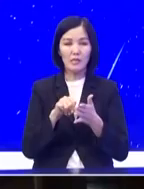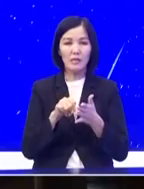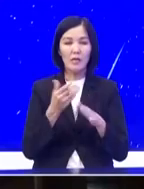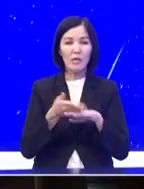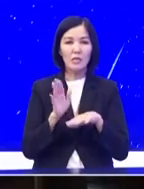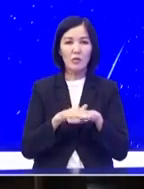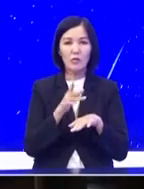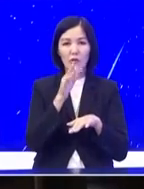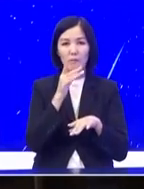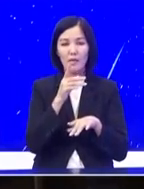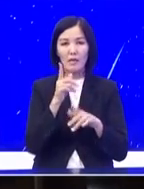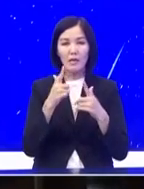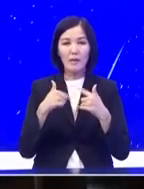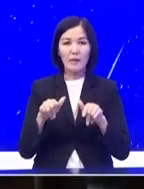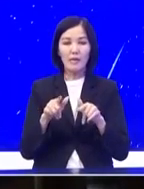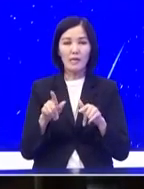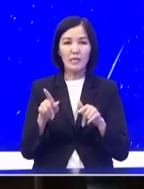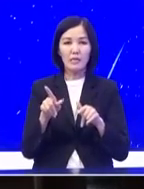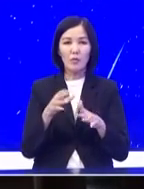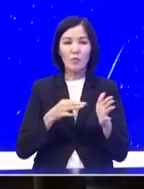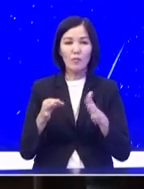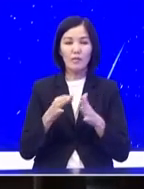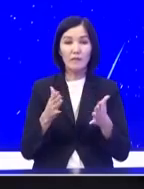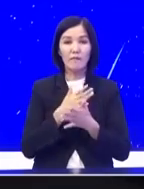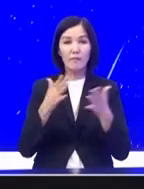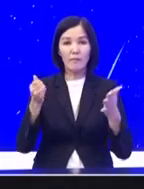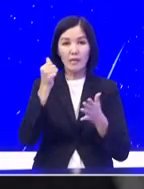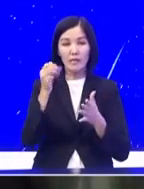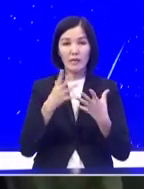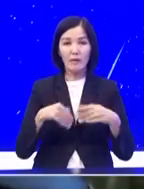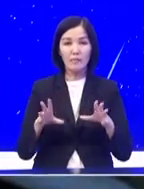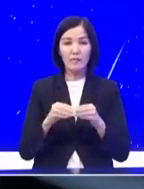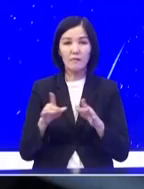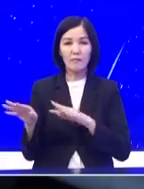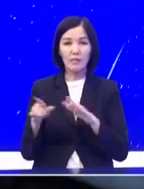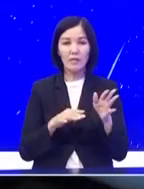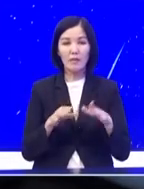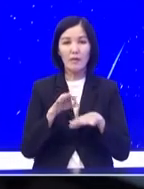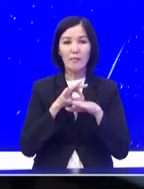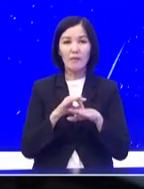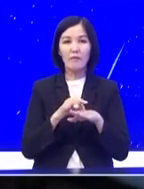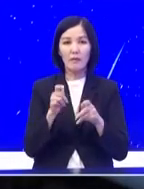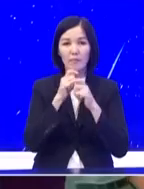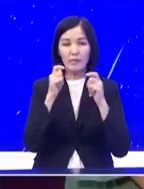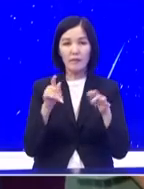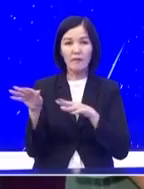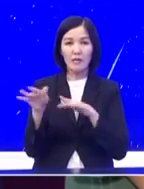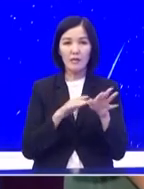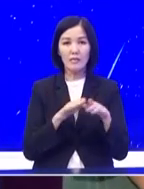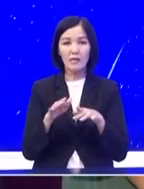сложный период представители молодежных организаций области выразили благодарность от общественным деятелям, проведя поздравительную